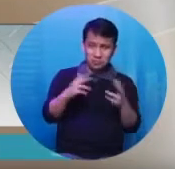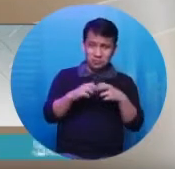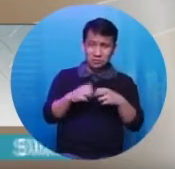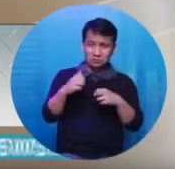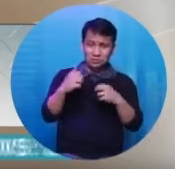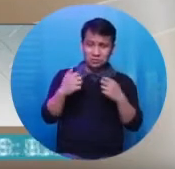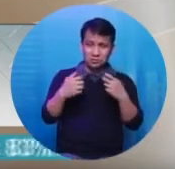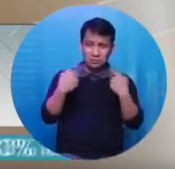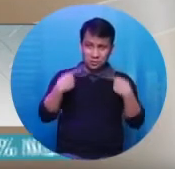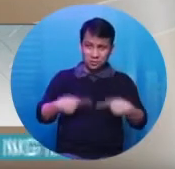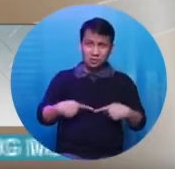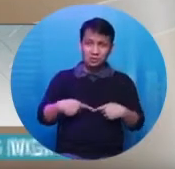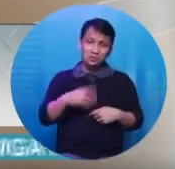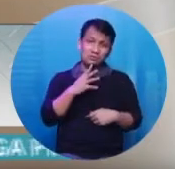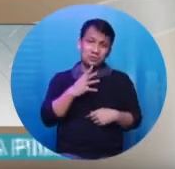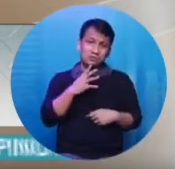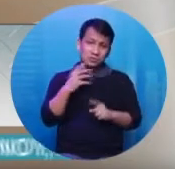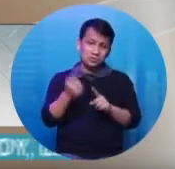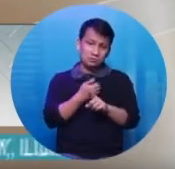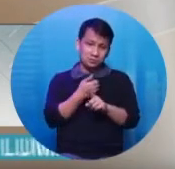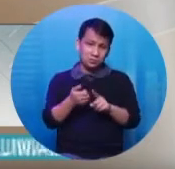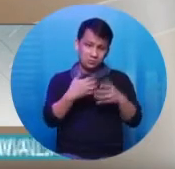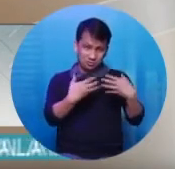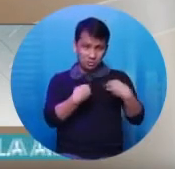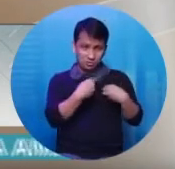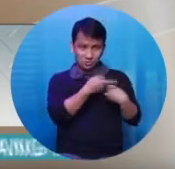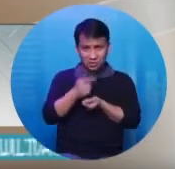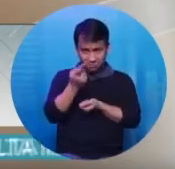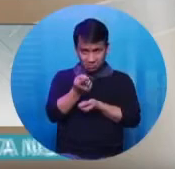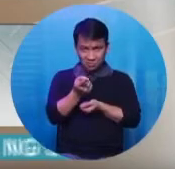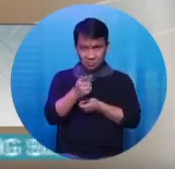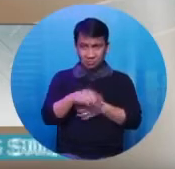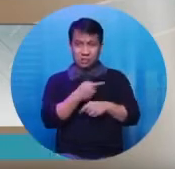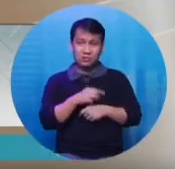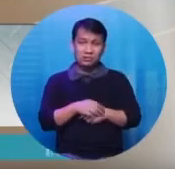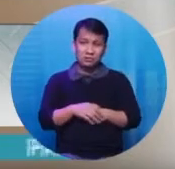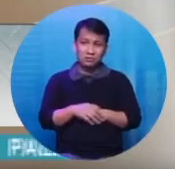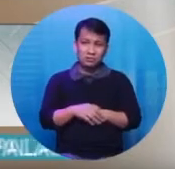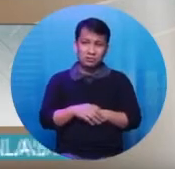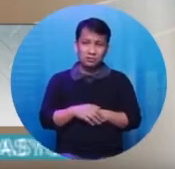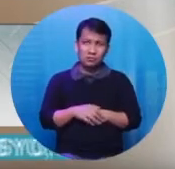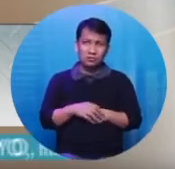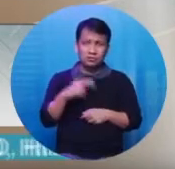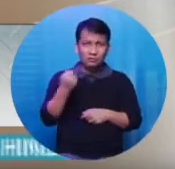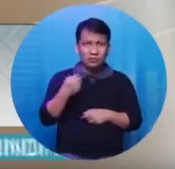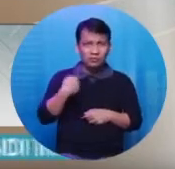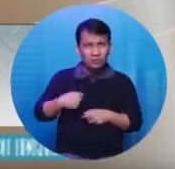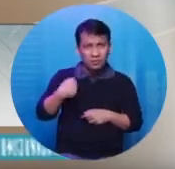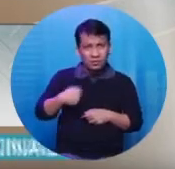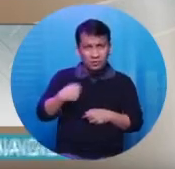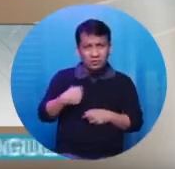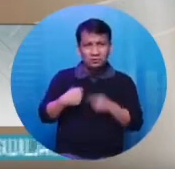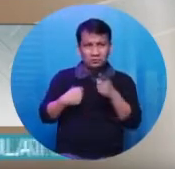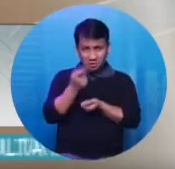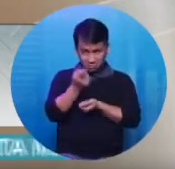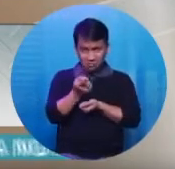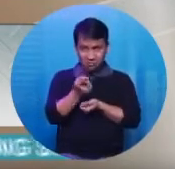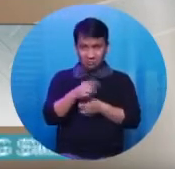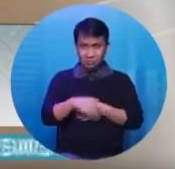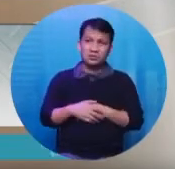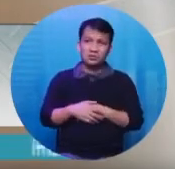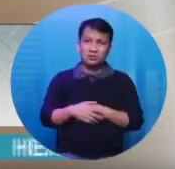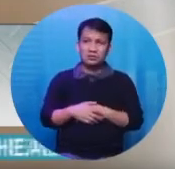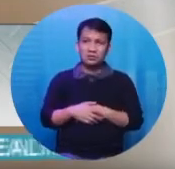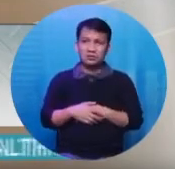physical or verbal abuse ang natatamo mo dito sa lalaki to. Opo. So, tuwing maligo siya, ma'am, gusto niyang kasama ka palagi.